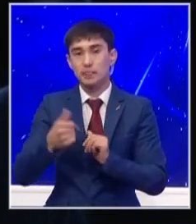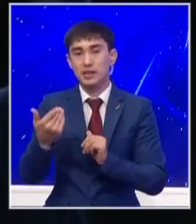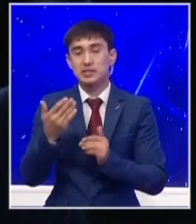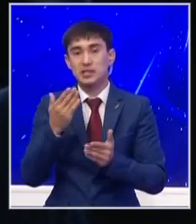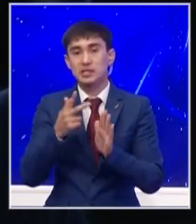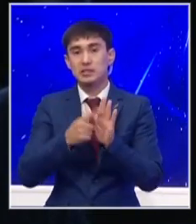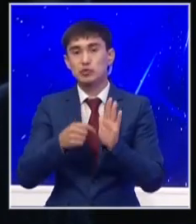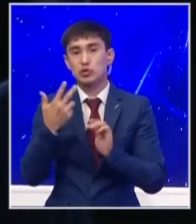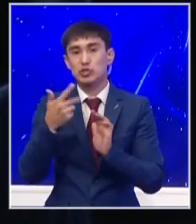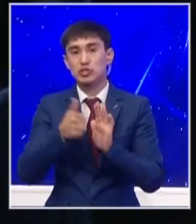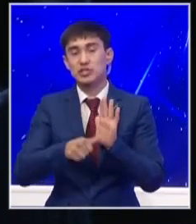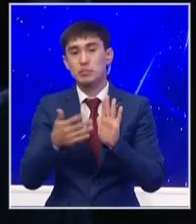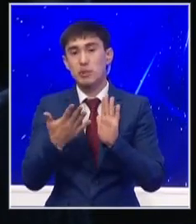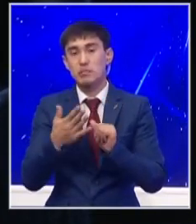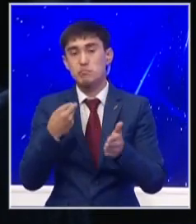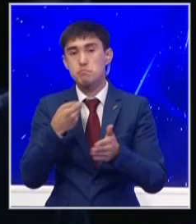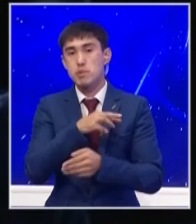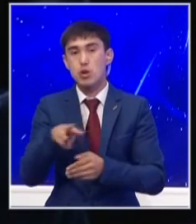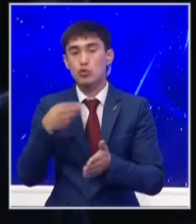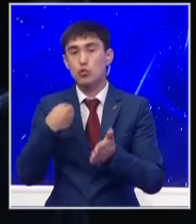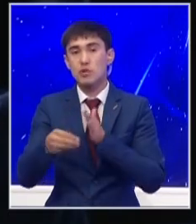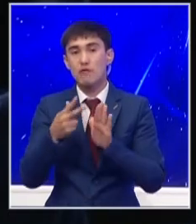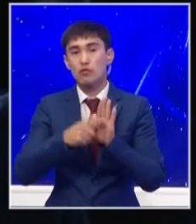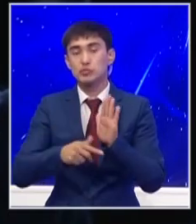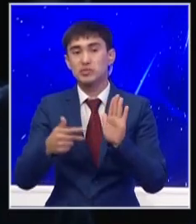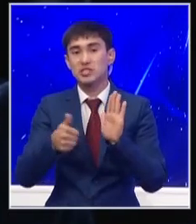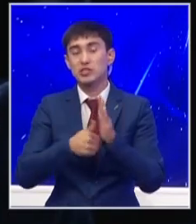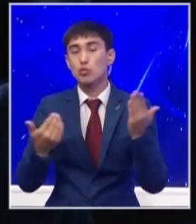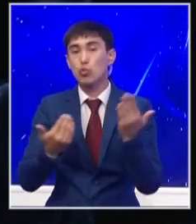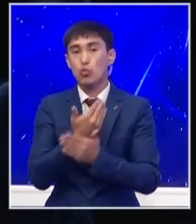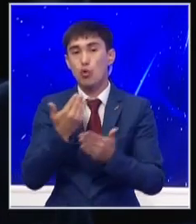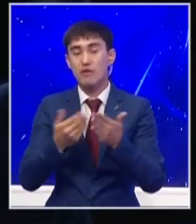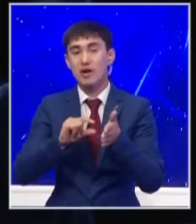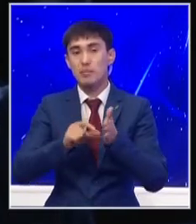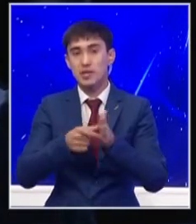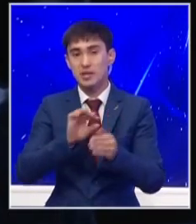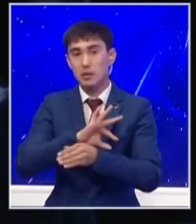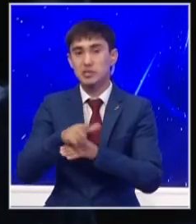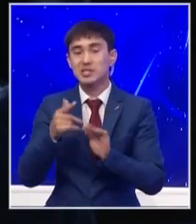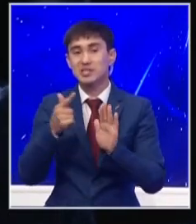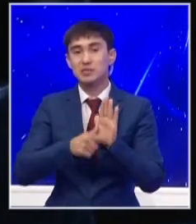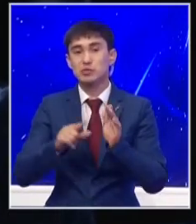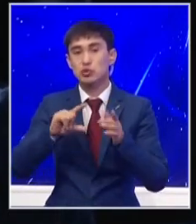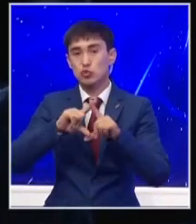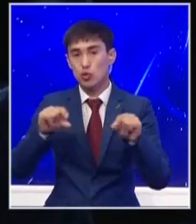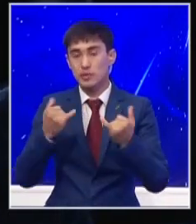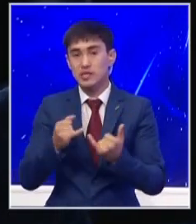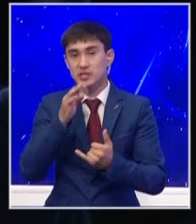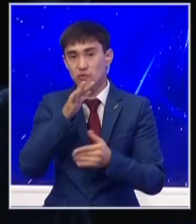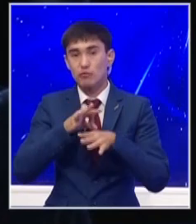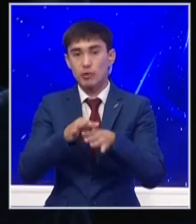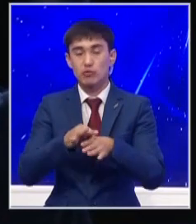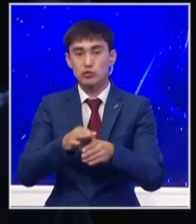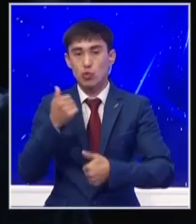них 765 миллионов на приобретение 86 новых модифицированных кабинетов для 70 школ. В настоящее время